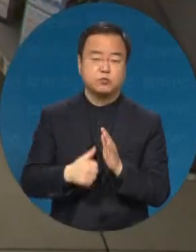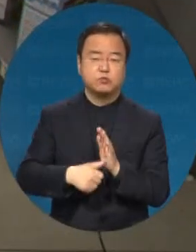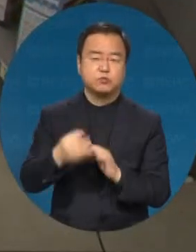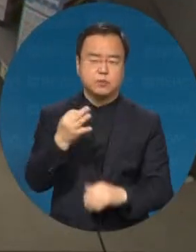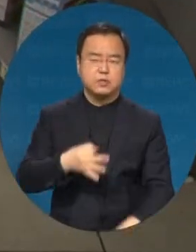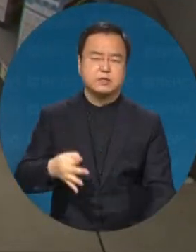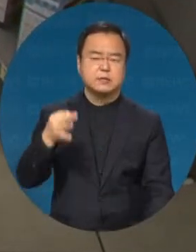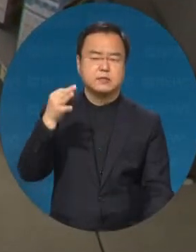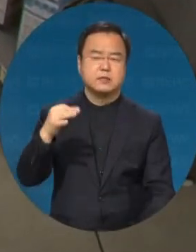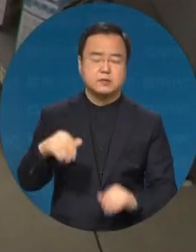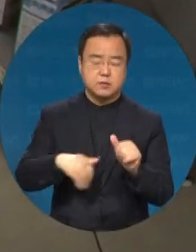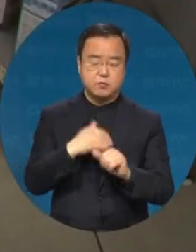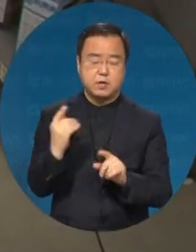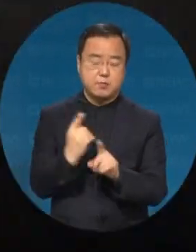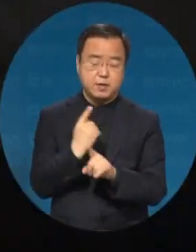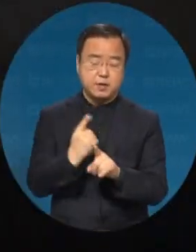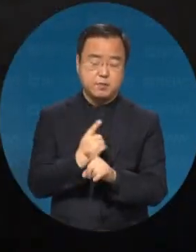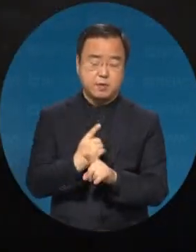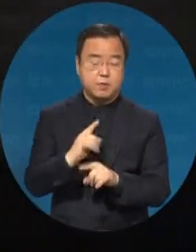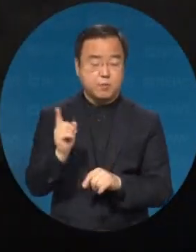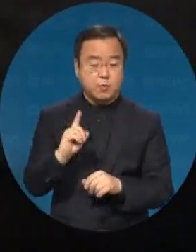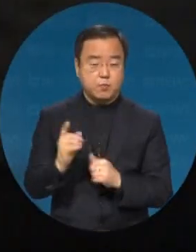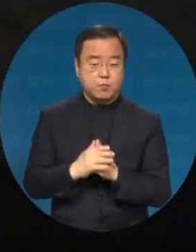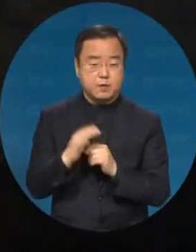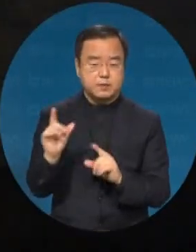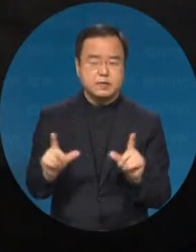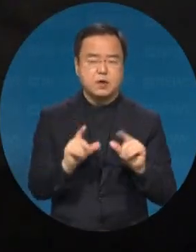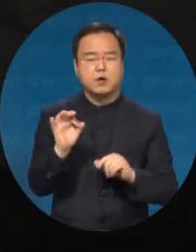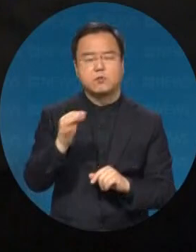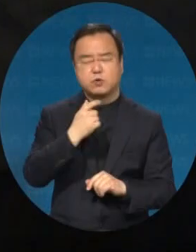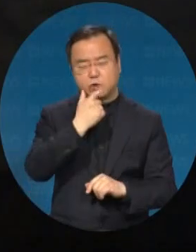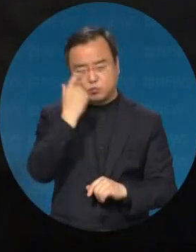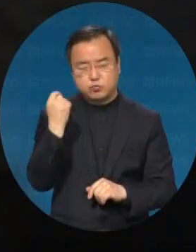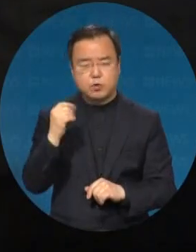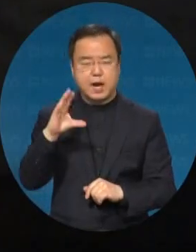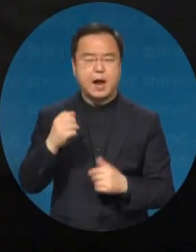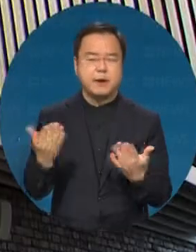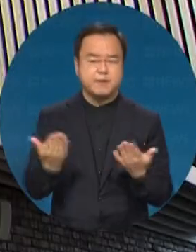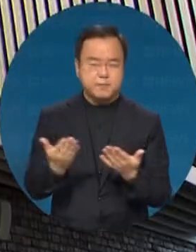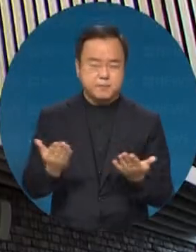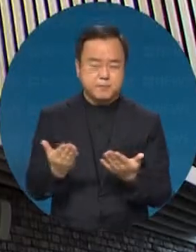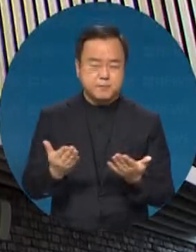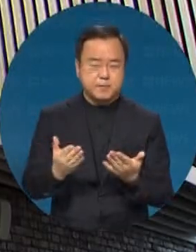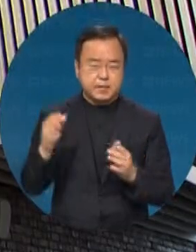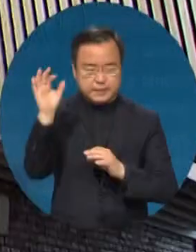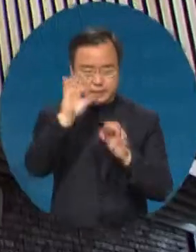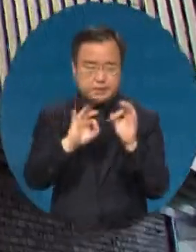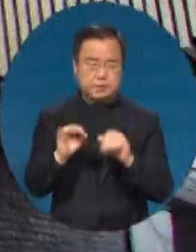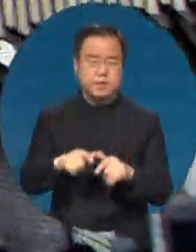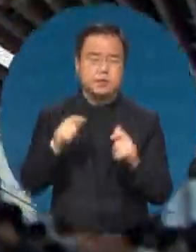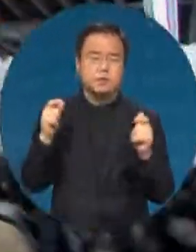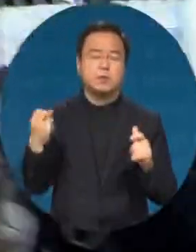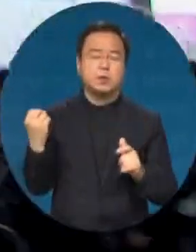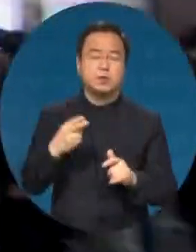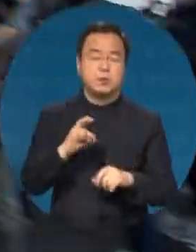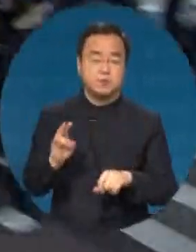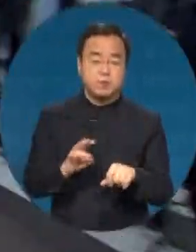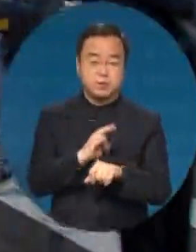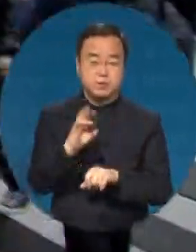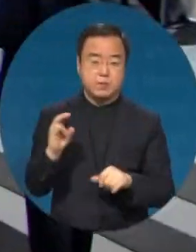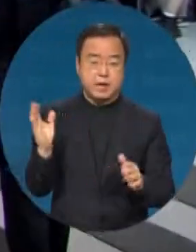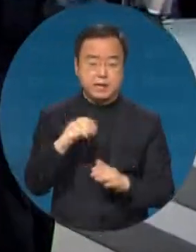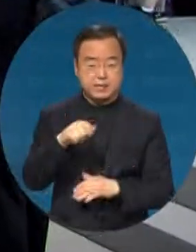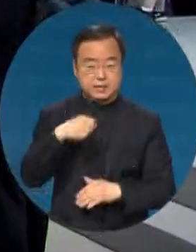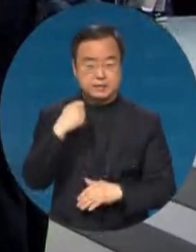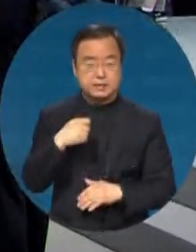바뀐 삶의 모습으로는 1위가 생활비 부족으로 인한 아르바이트 구직 확대였고 편의점 또는 학생식당이용을 통한 식비